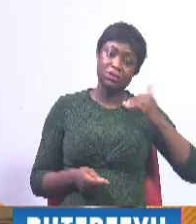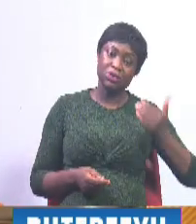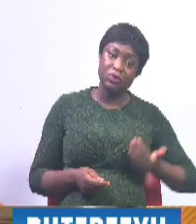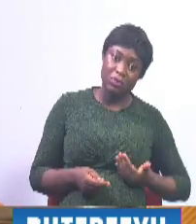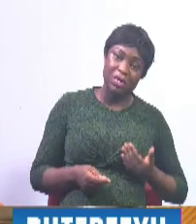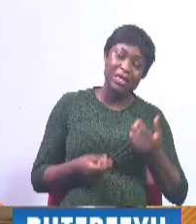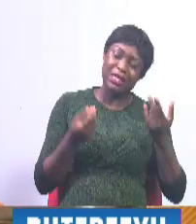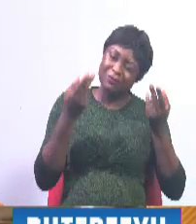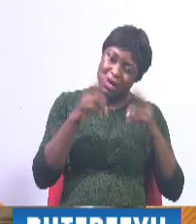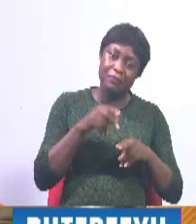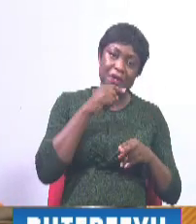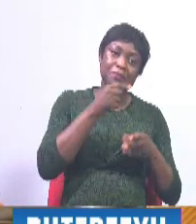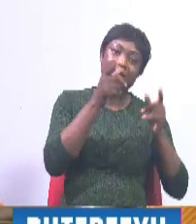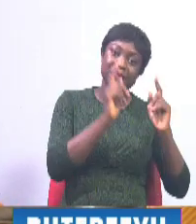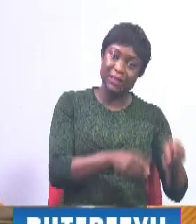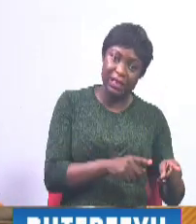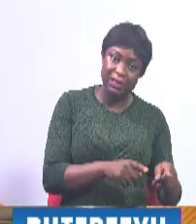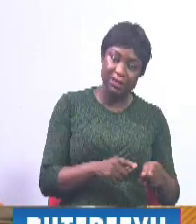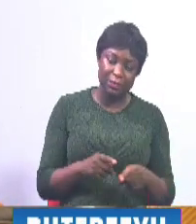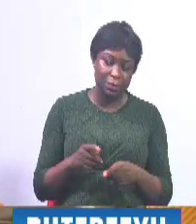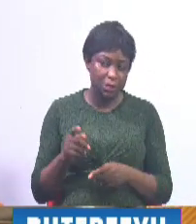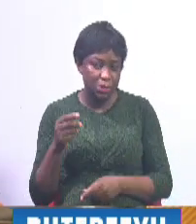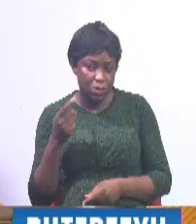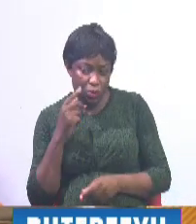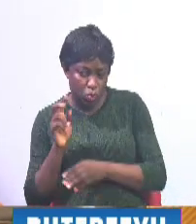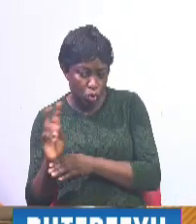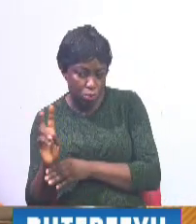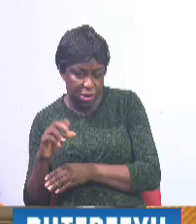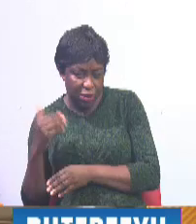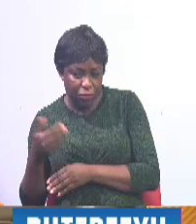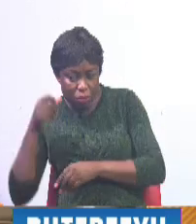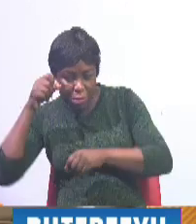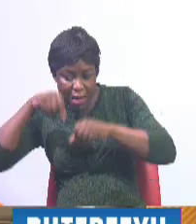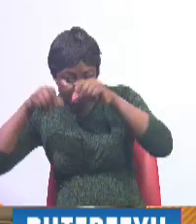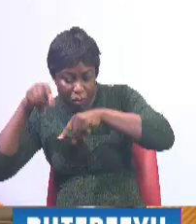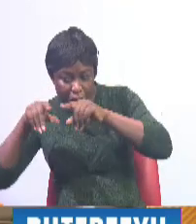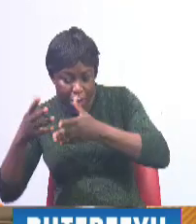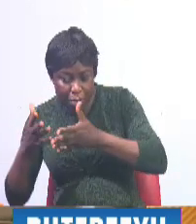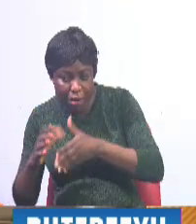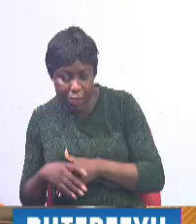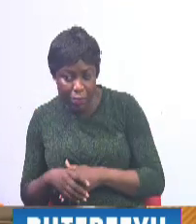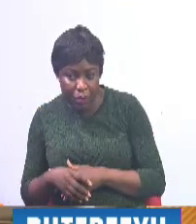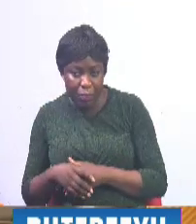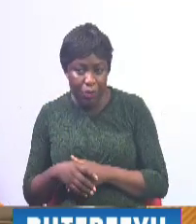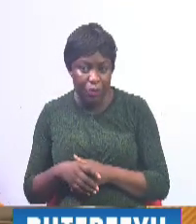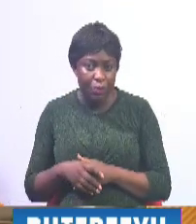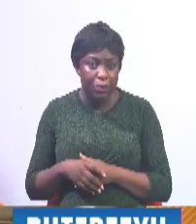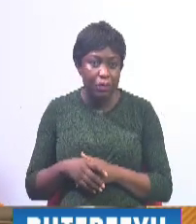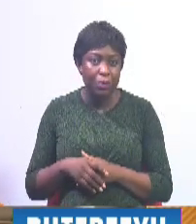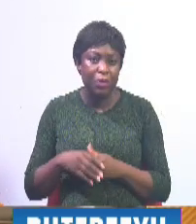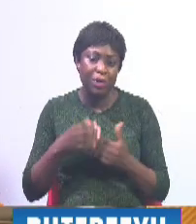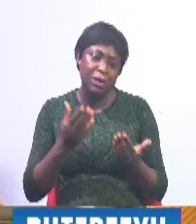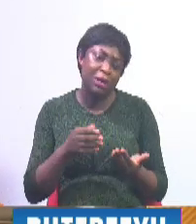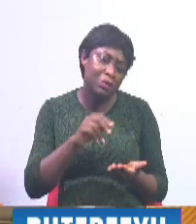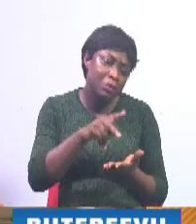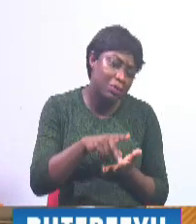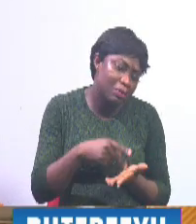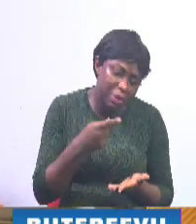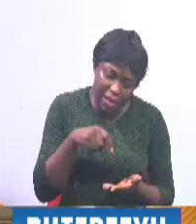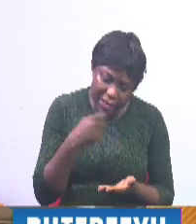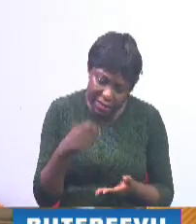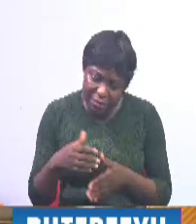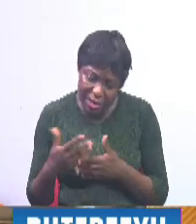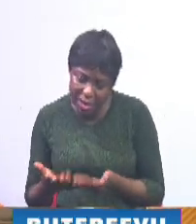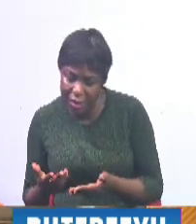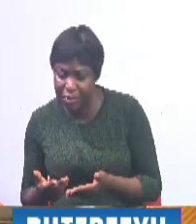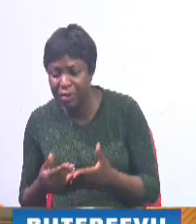gy'akabamu n'olyokomanya nti kakati bino byennyina okujja nabyo yayinza okubuuza nti banne ani agenda otugulira kanyama wotali ani agenda okulabira abaana wotali